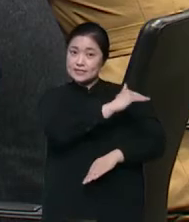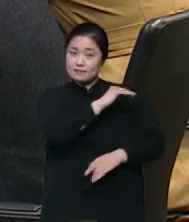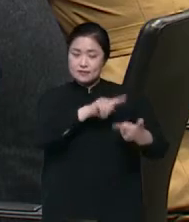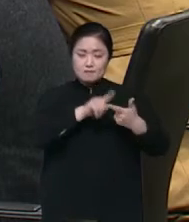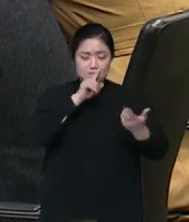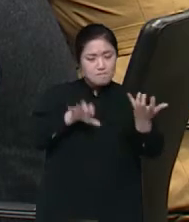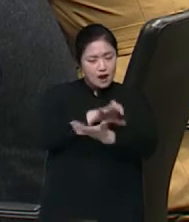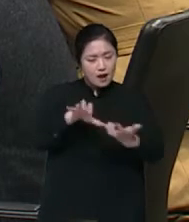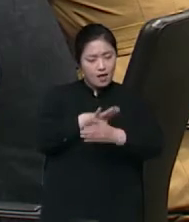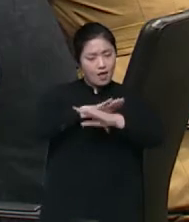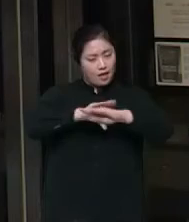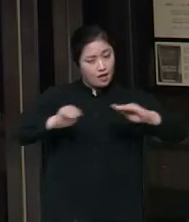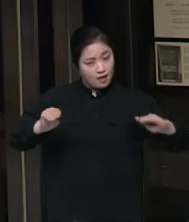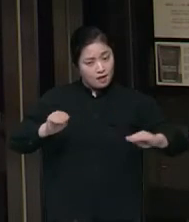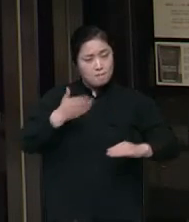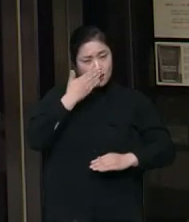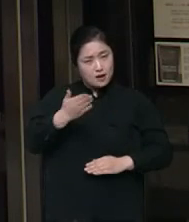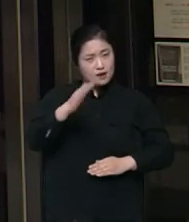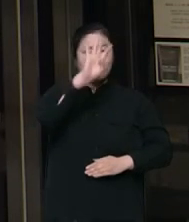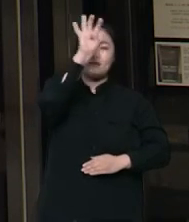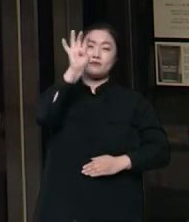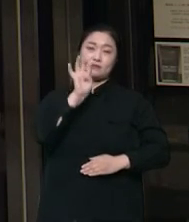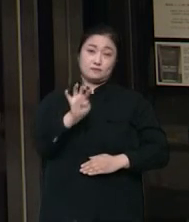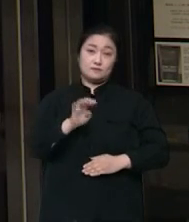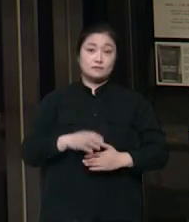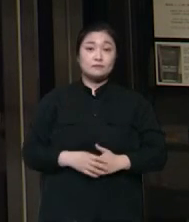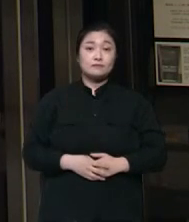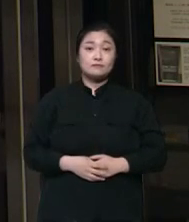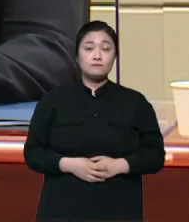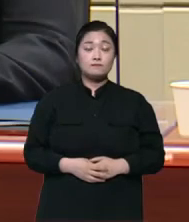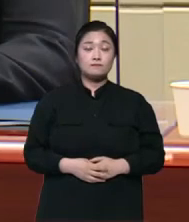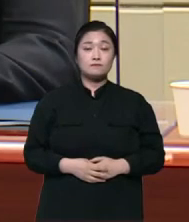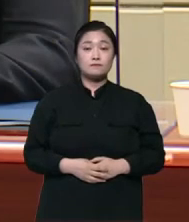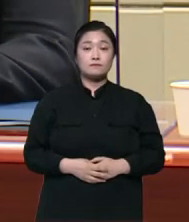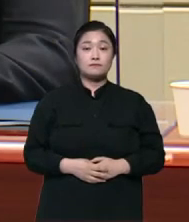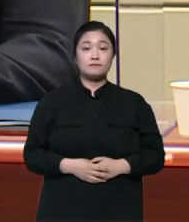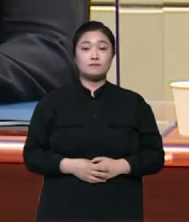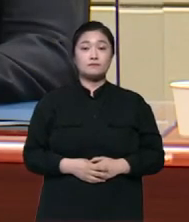논란을 끝낼 수 있을지 관심입니다. KBC 이계혁입니다.